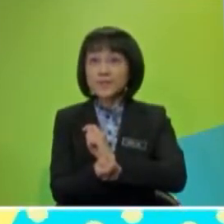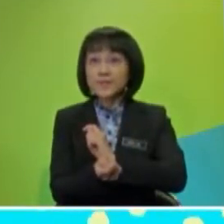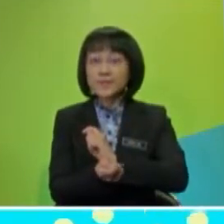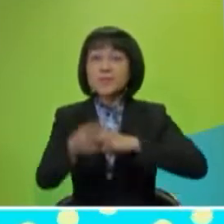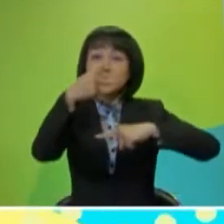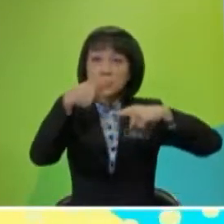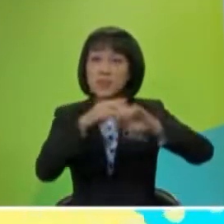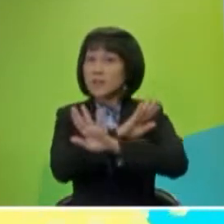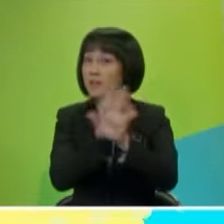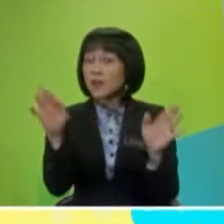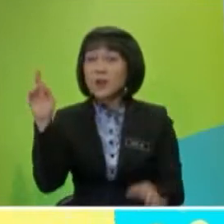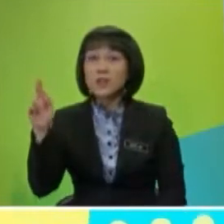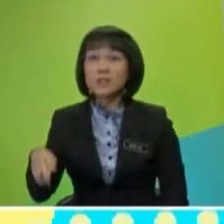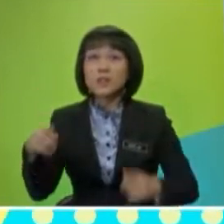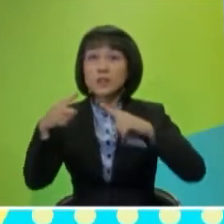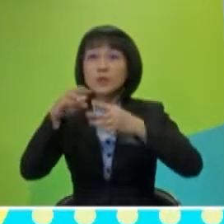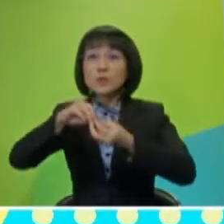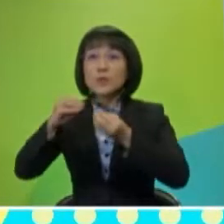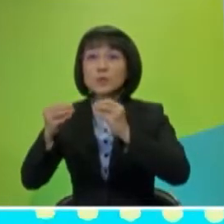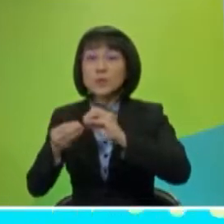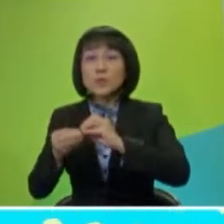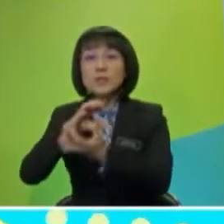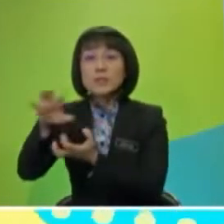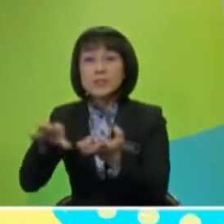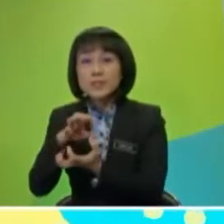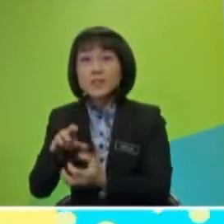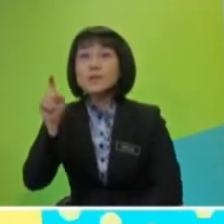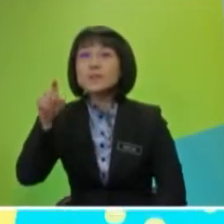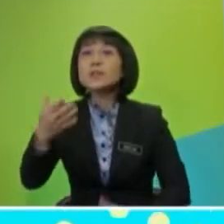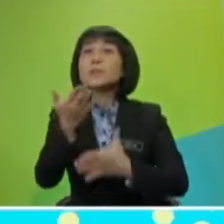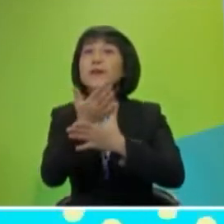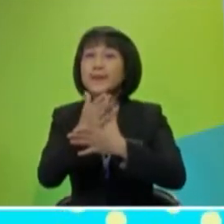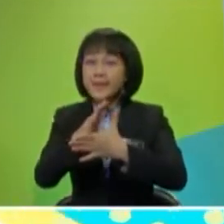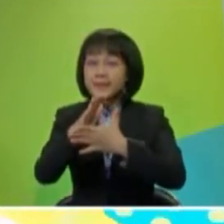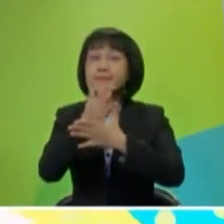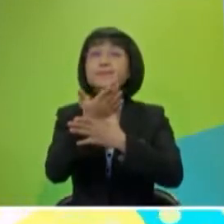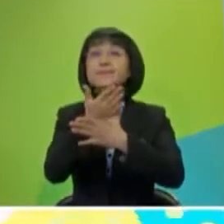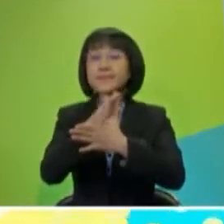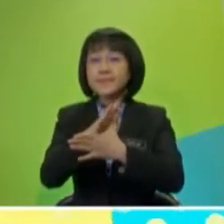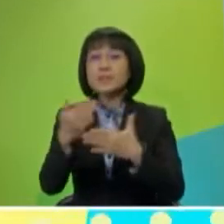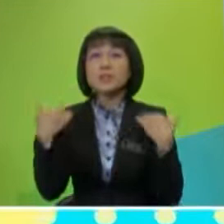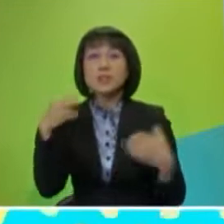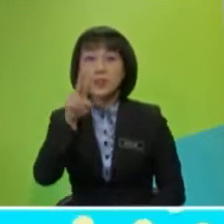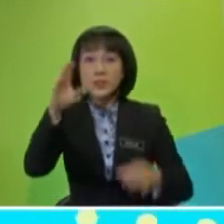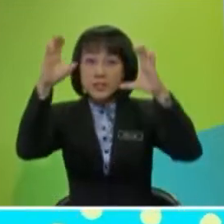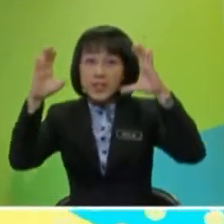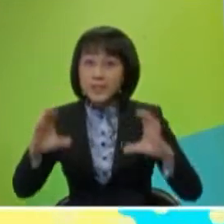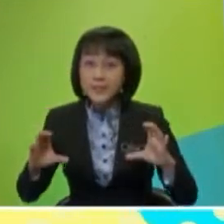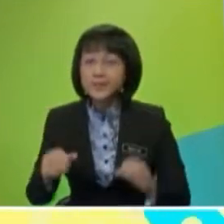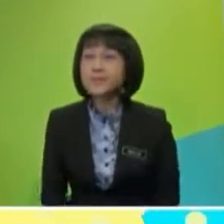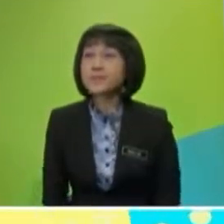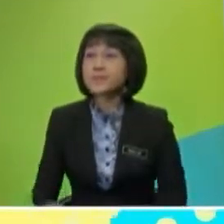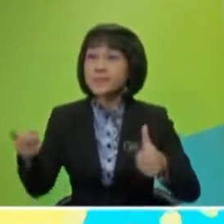pecahan tak wajar kepada nombor bercampur, kita perlu bahagikan. Okey, bahagikan. Dia ada dua cara. Okey, kaedah dia yang